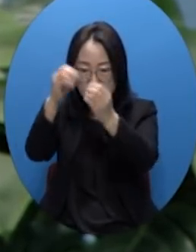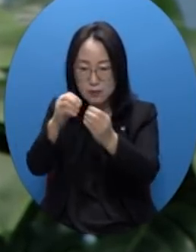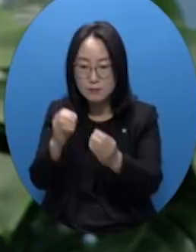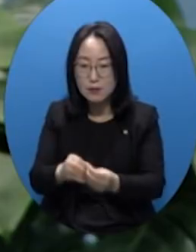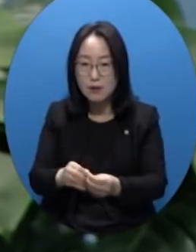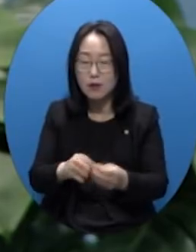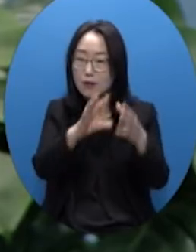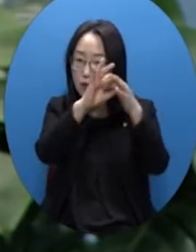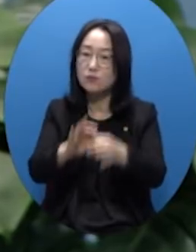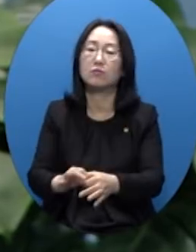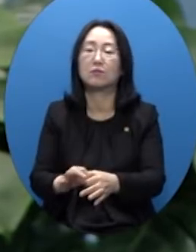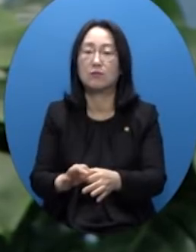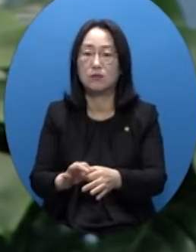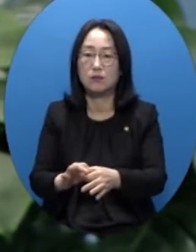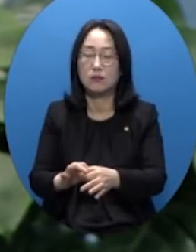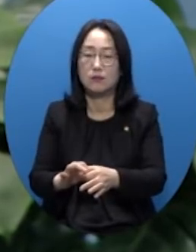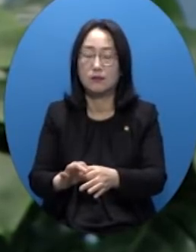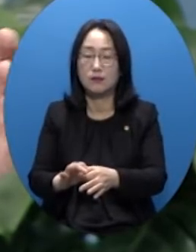재료 되어서